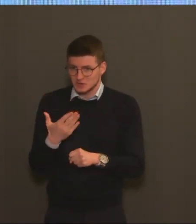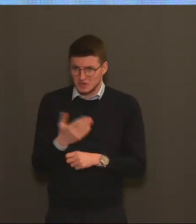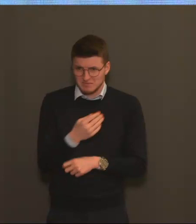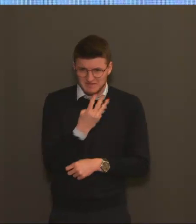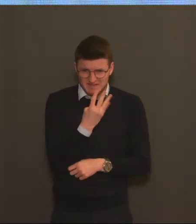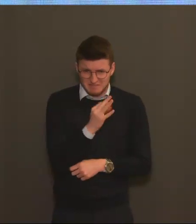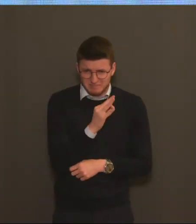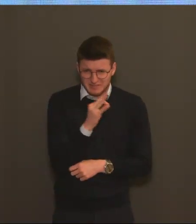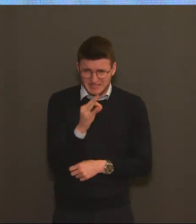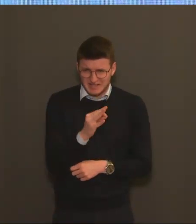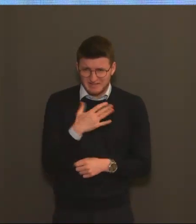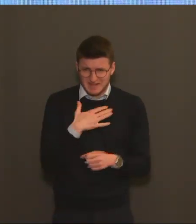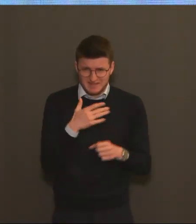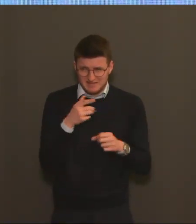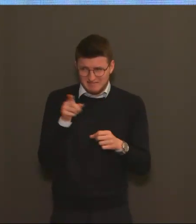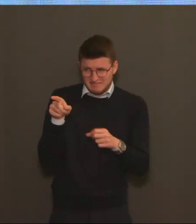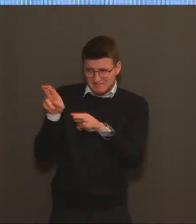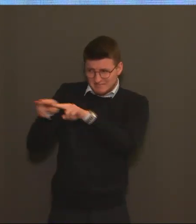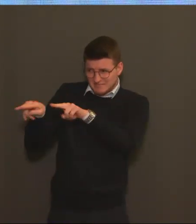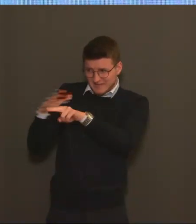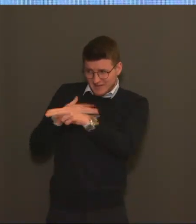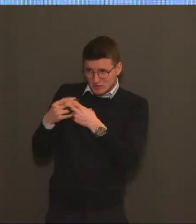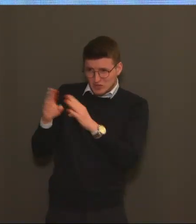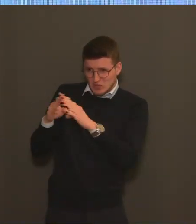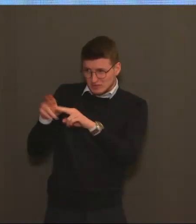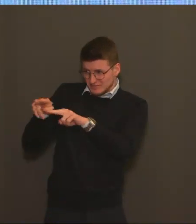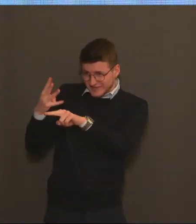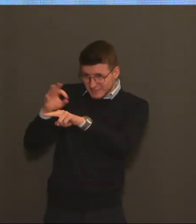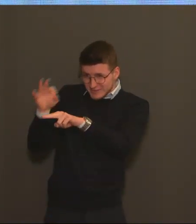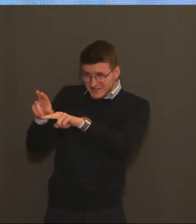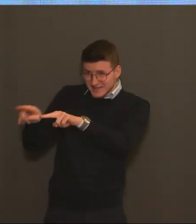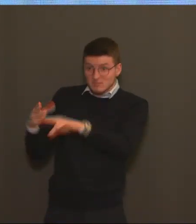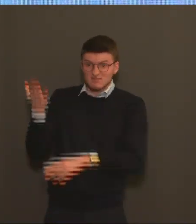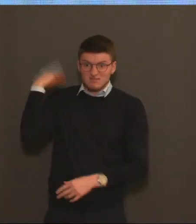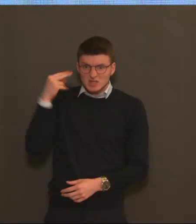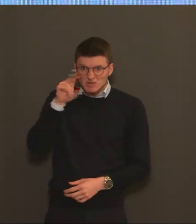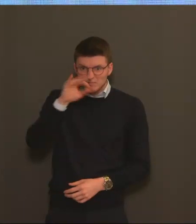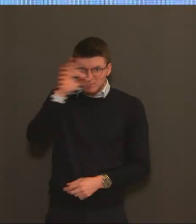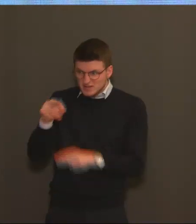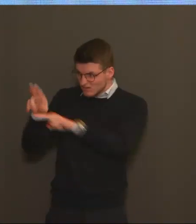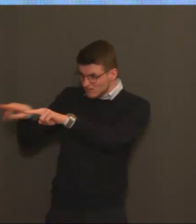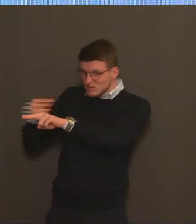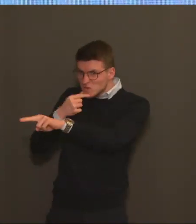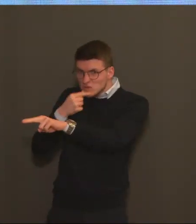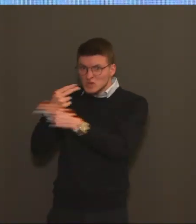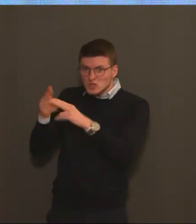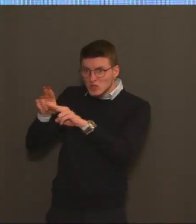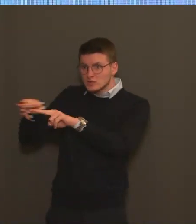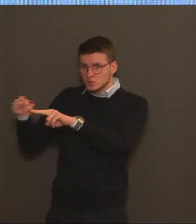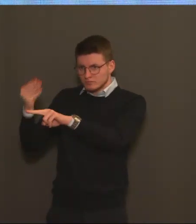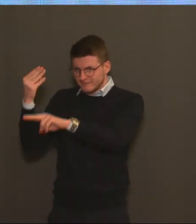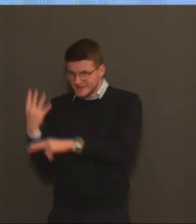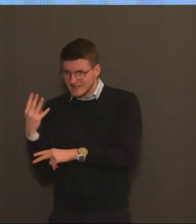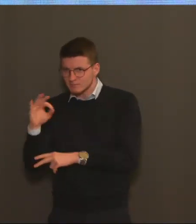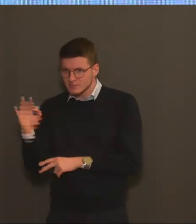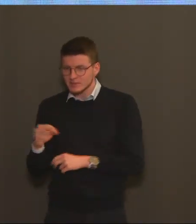totale aantal opnames. Niet zo lang geleden was dat 20%. Mensen uit woonzorgcentra blijven meestal liggen in